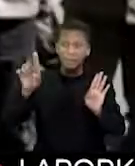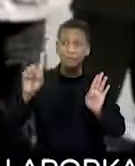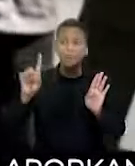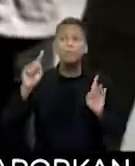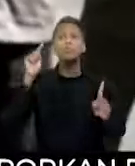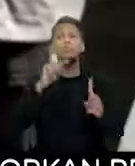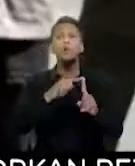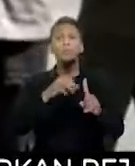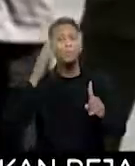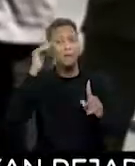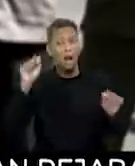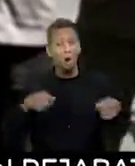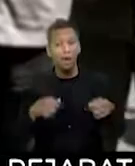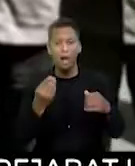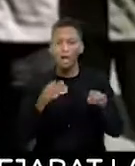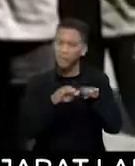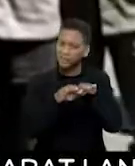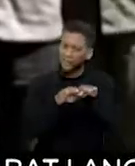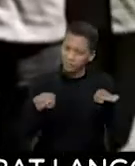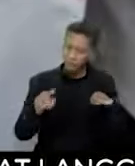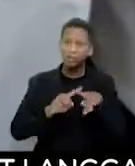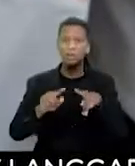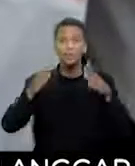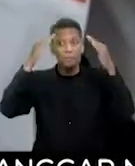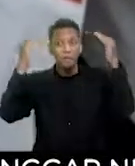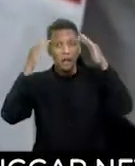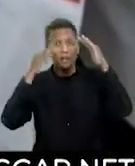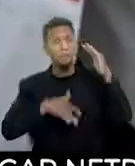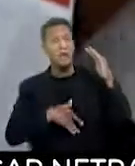namun kebijakan tersebut ditentang petani sawit. Tim Liputan iNews melaporkan.